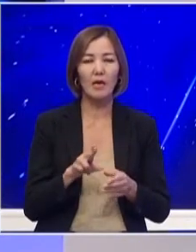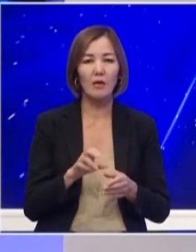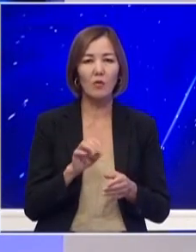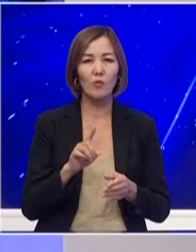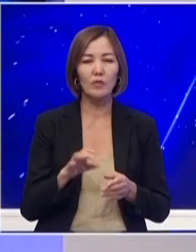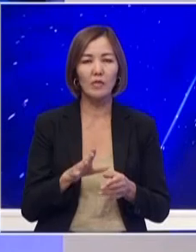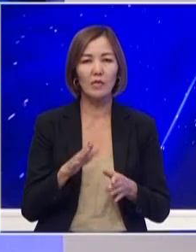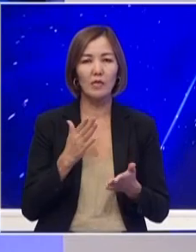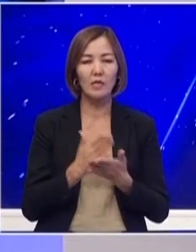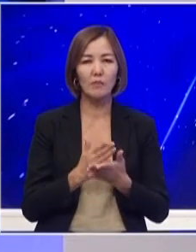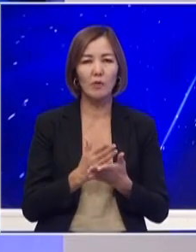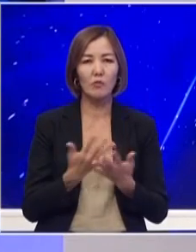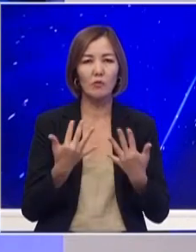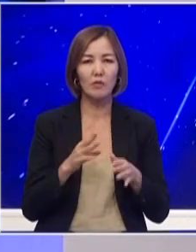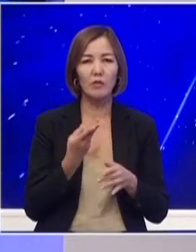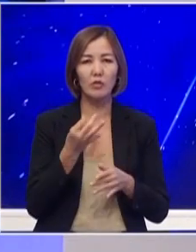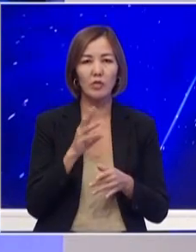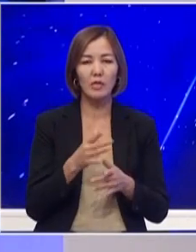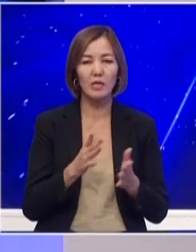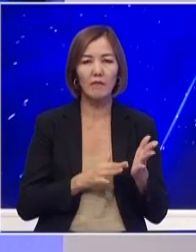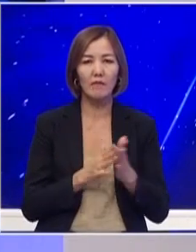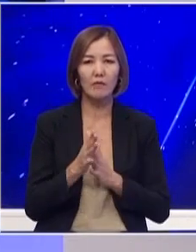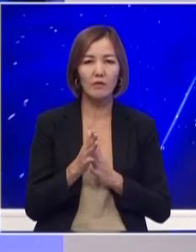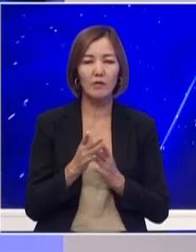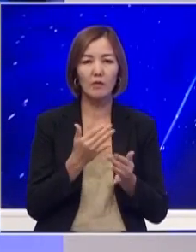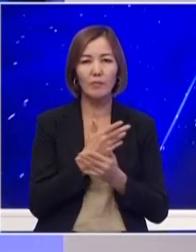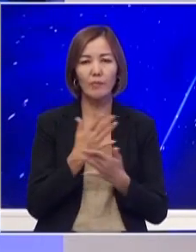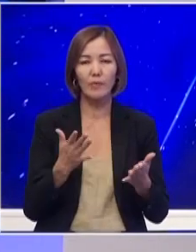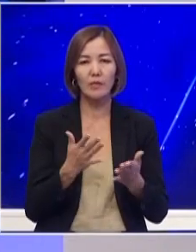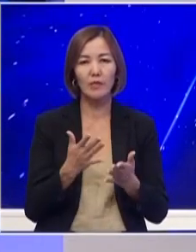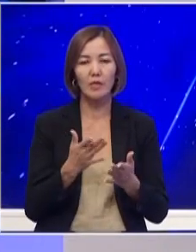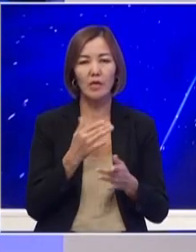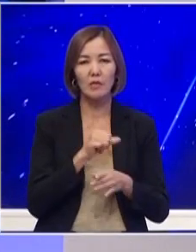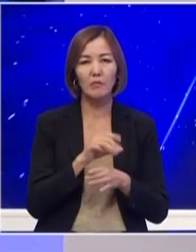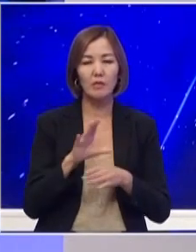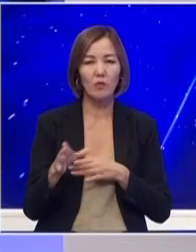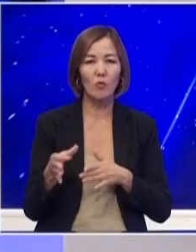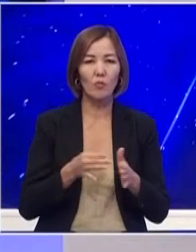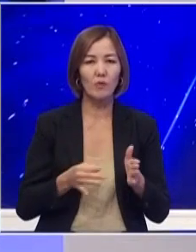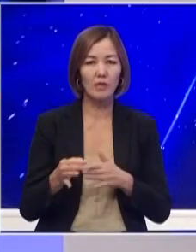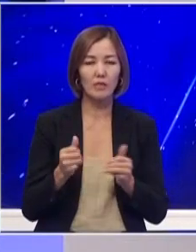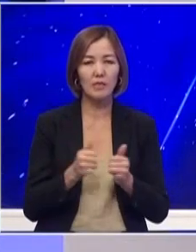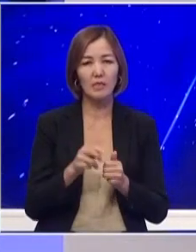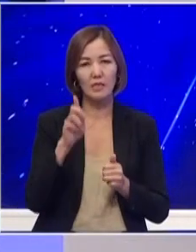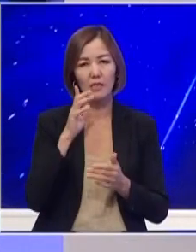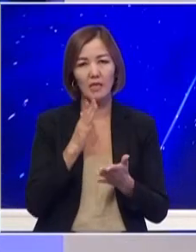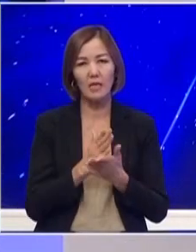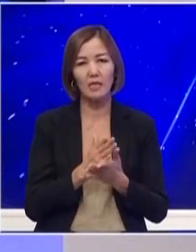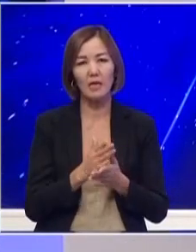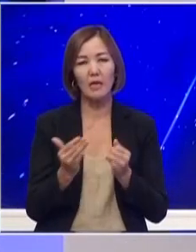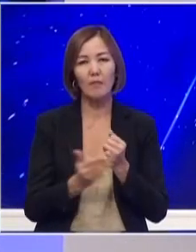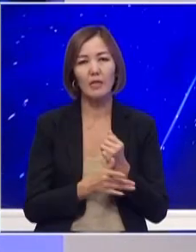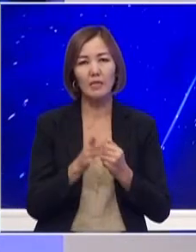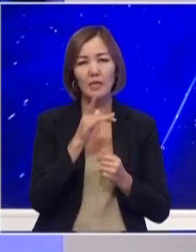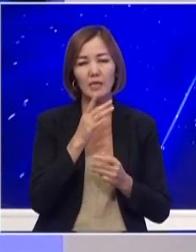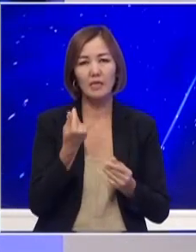селе Шенгельде. Несколько выращиваемых здесь видов продукции экспортируются на территорию области и в соседние страны. Однако в последнее